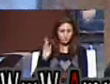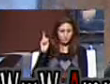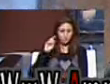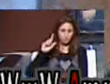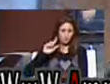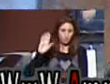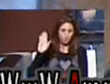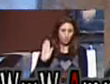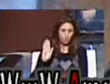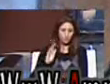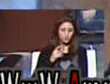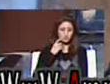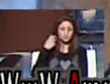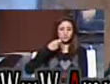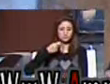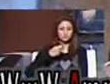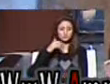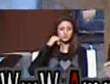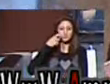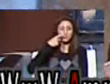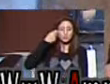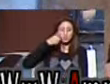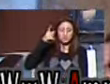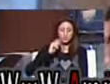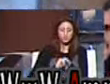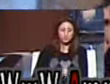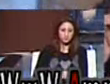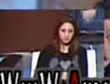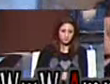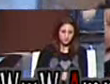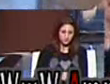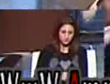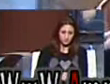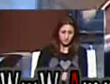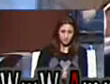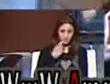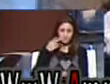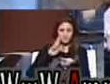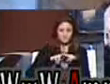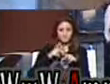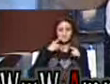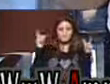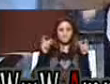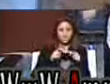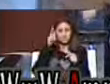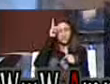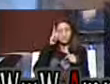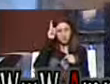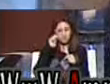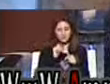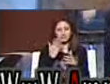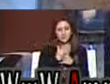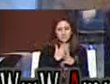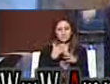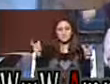الخير يا فندم. اولا كل عام وانتم بخير. يعني سلام ربنا عليك. سيادتك عملت النهارده مؤتمر صحفي، اولا لماذا